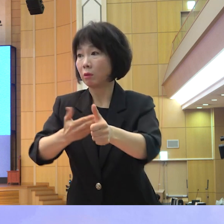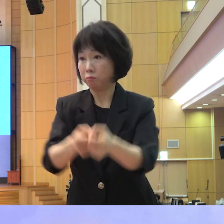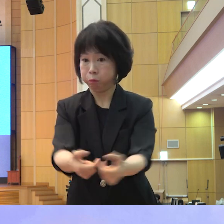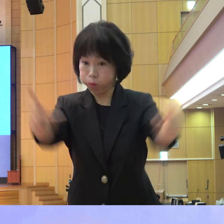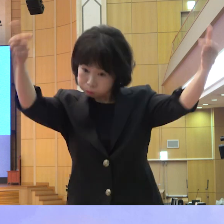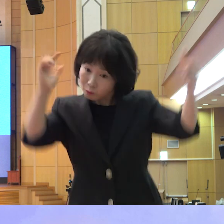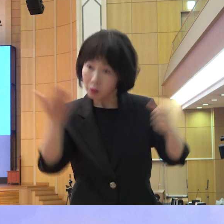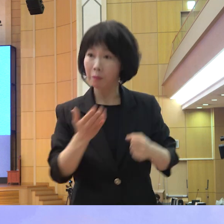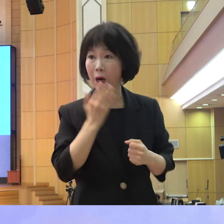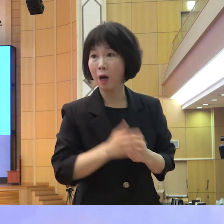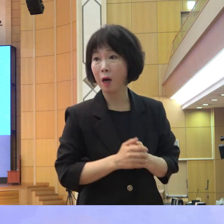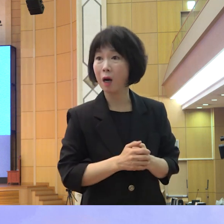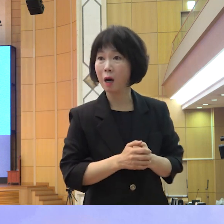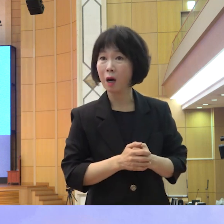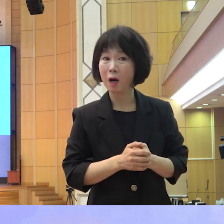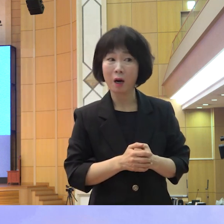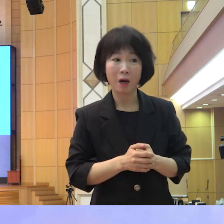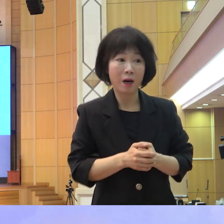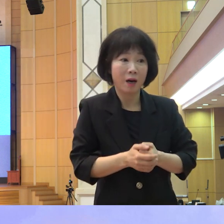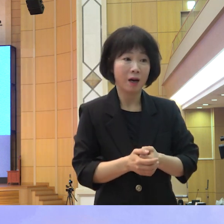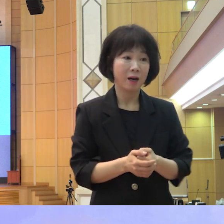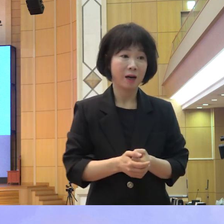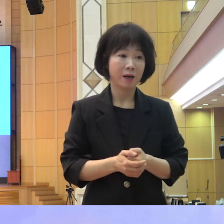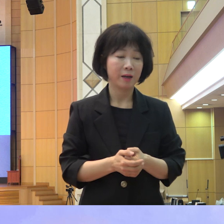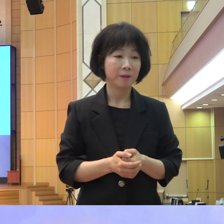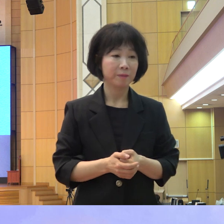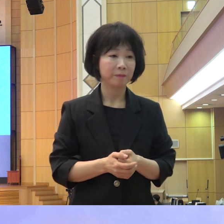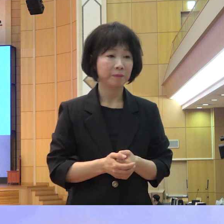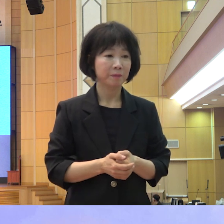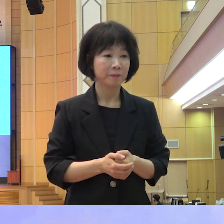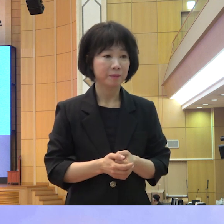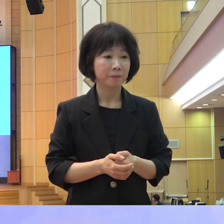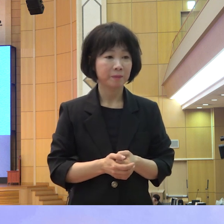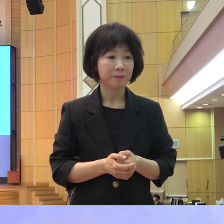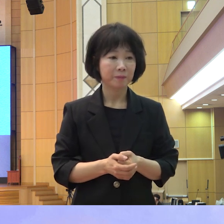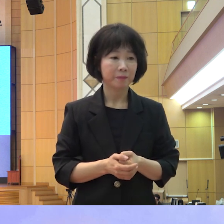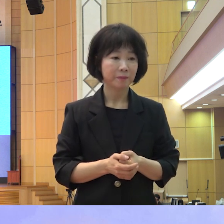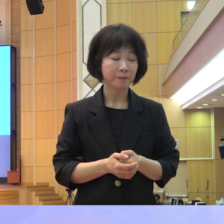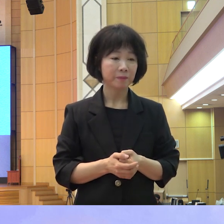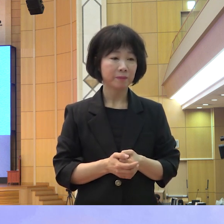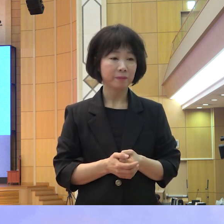그래서 여러분, 제가 지금 영상물 하나를 보여드릴 건데,